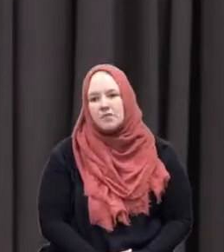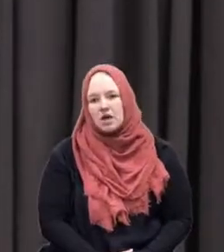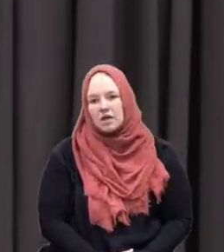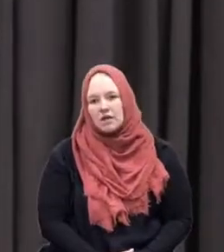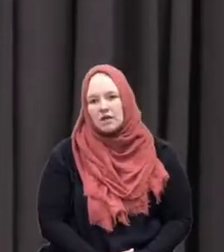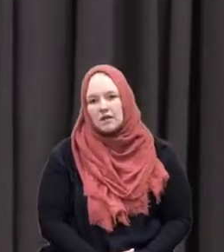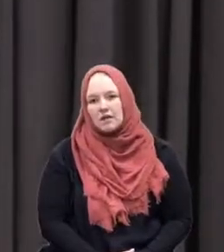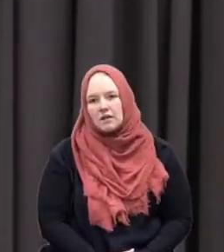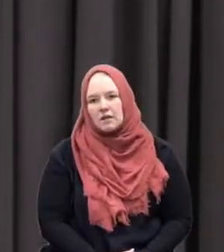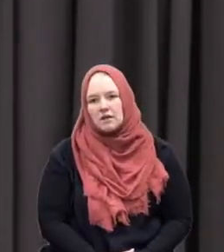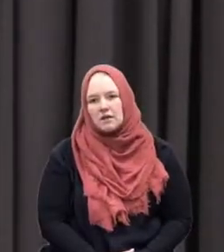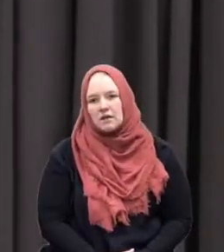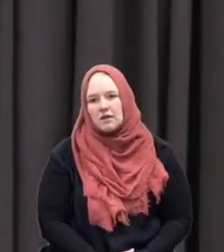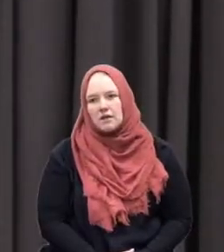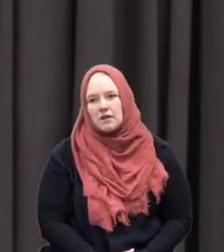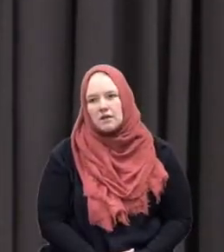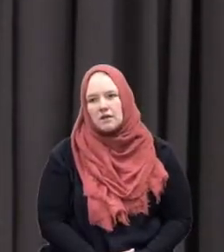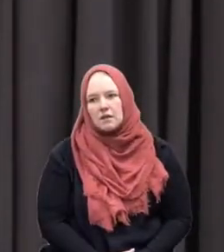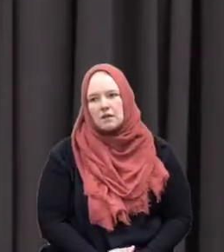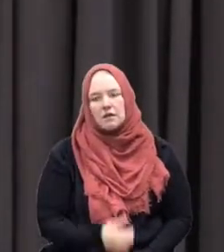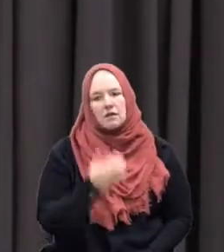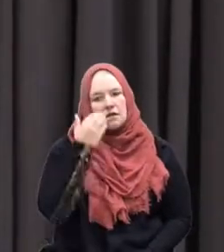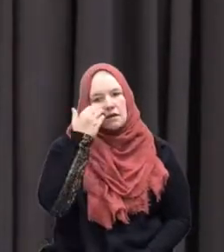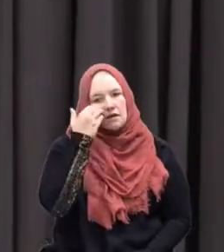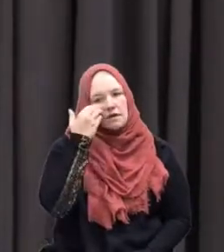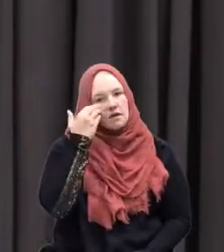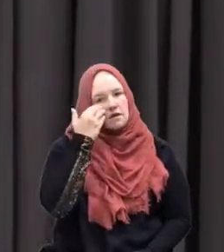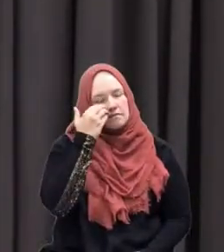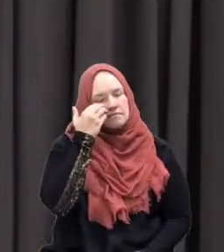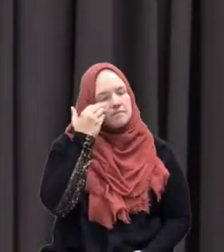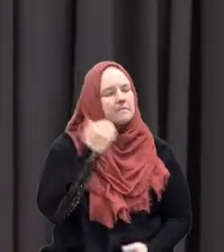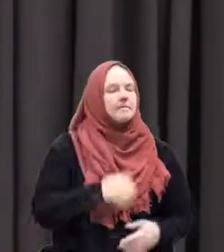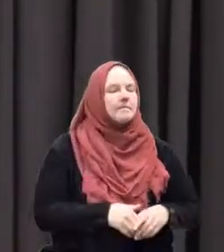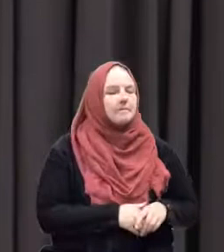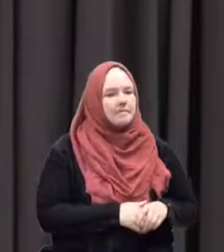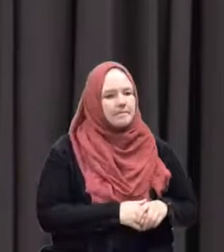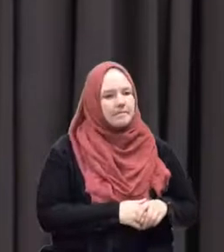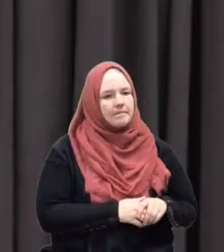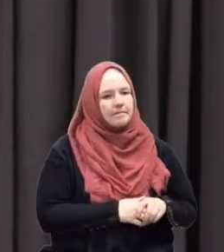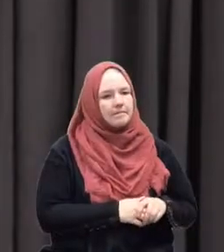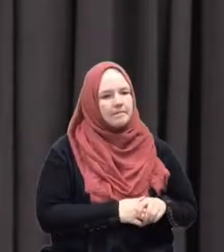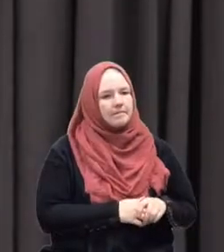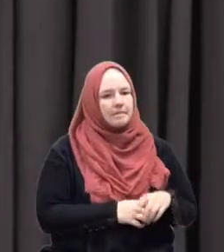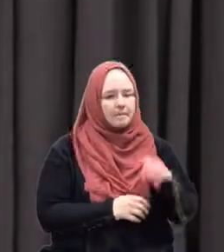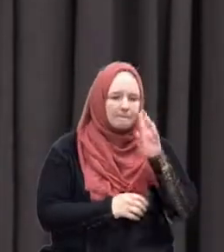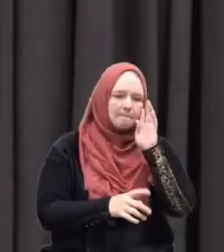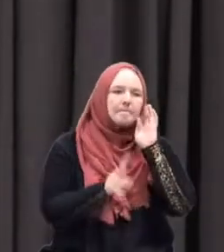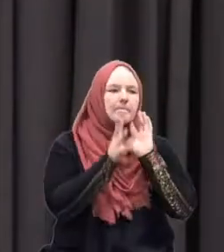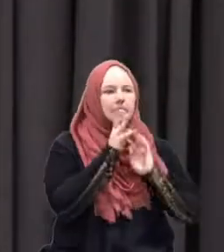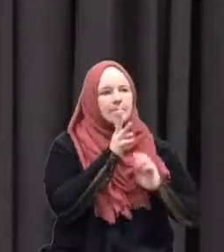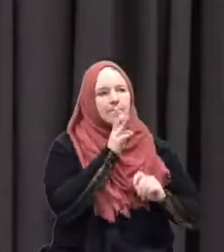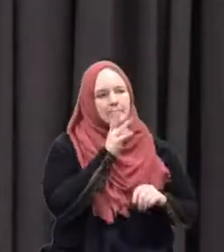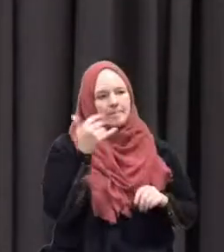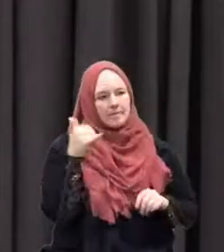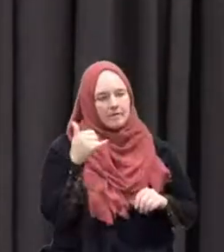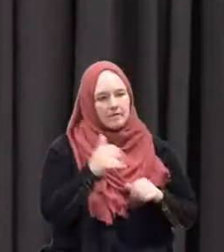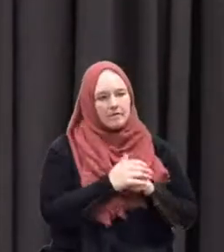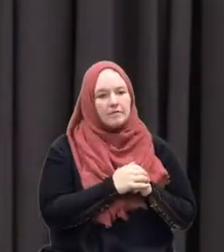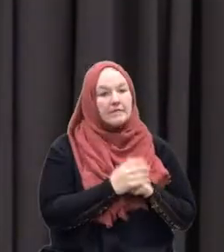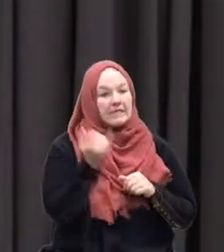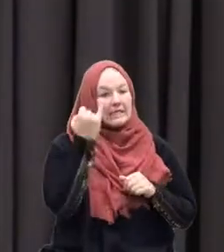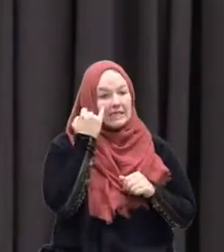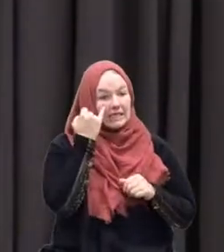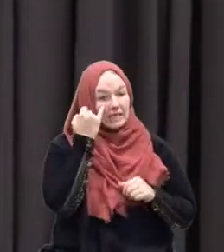Because he says, الَّذِينَ إِن مَكَّنَّاهُمْ فِي الْأَرْضِ أَقَامُوا الصَّلَاةِ وَآتَوُ الزَّكَاةِ. Those that if